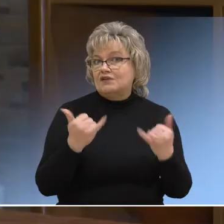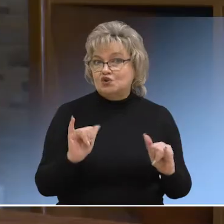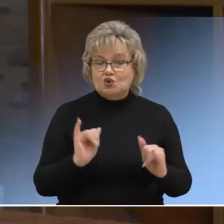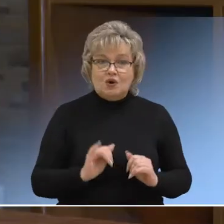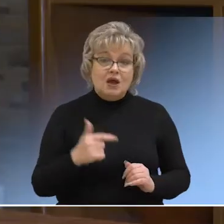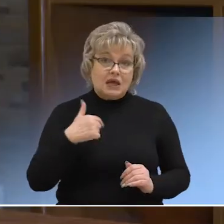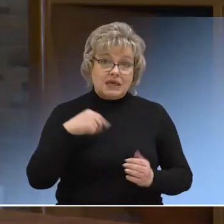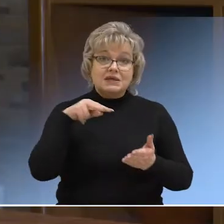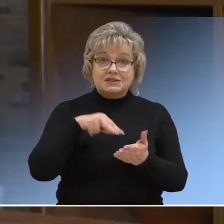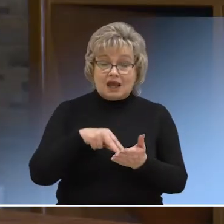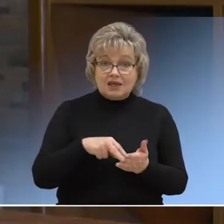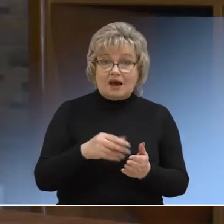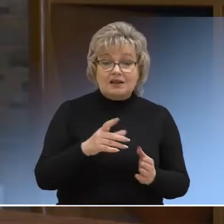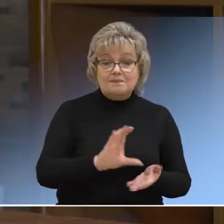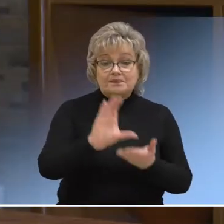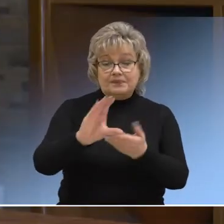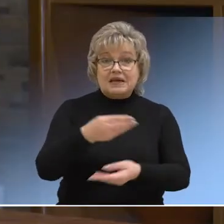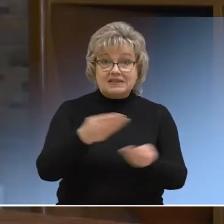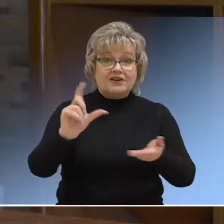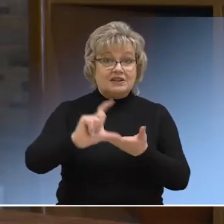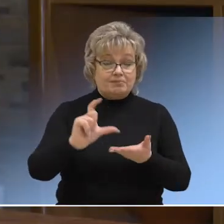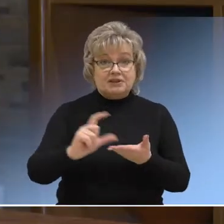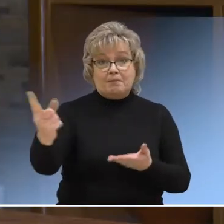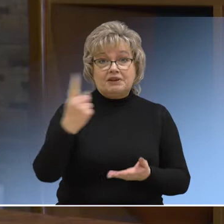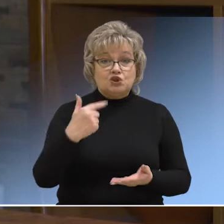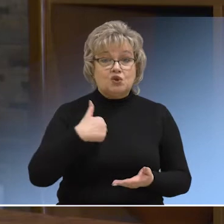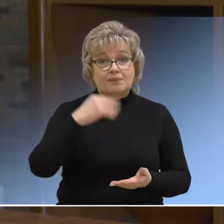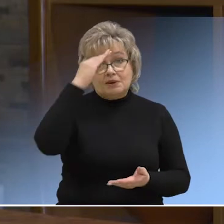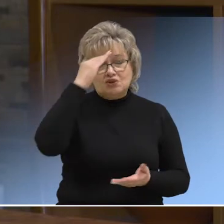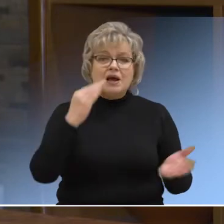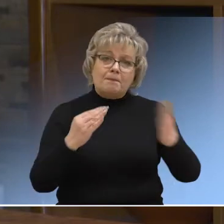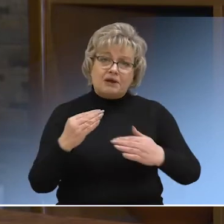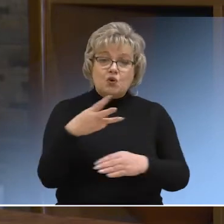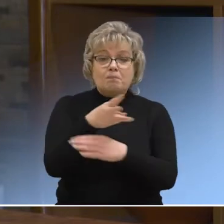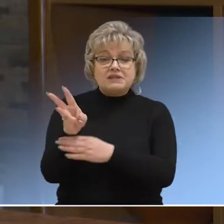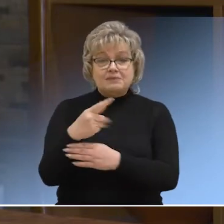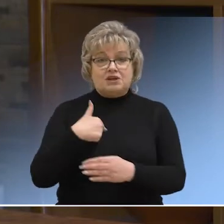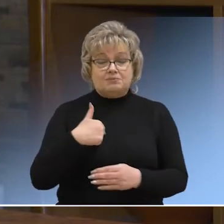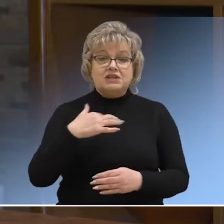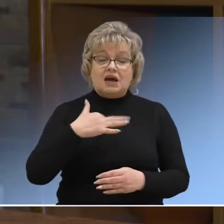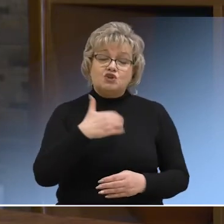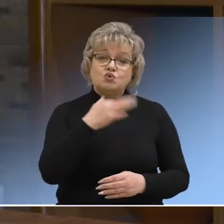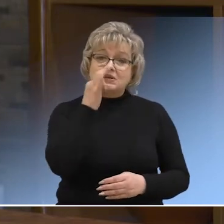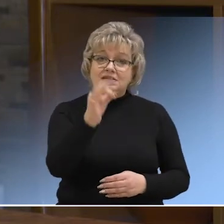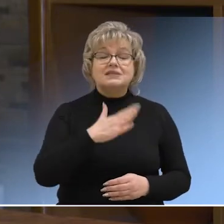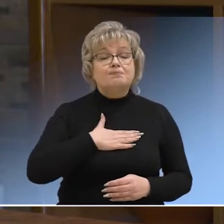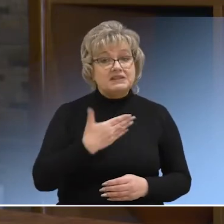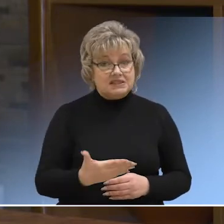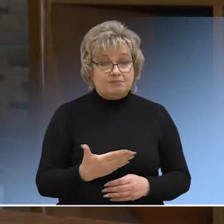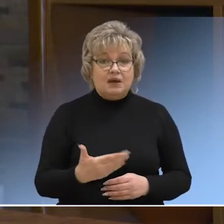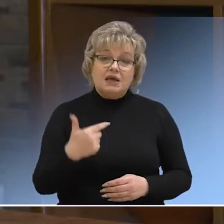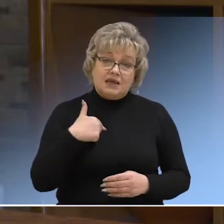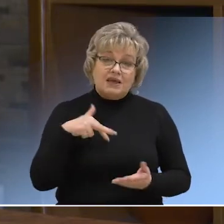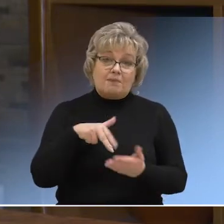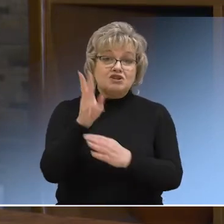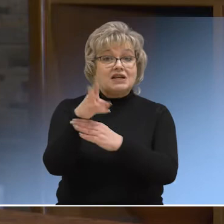я прям стояла, раздавала напиток, подошел ко мне мужчина, пожалуйста, пойдем, поснимаешь меня, я хочу спасибо сказать. Да, и я